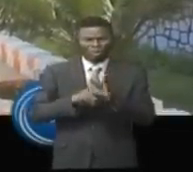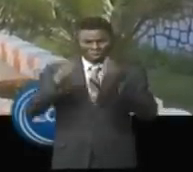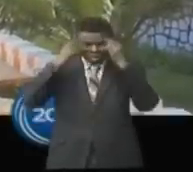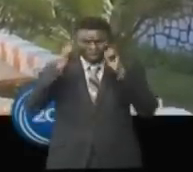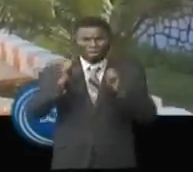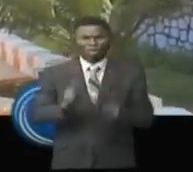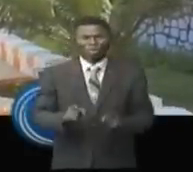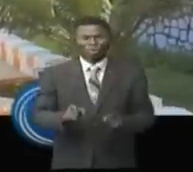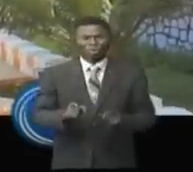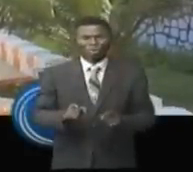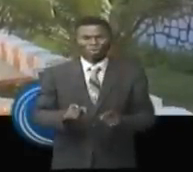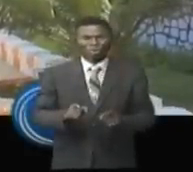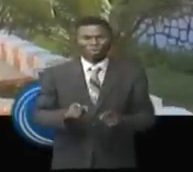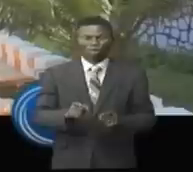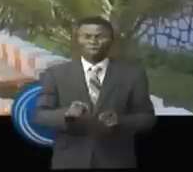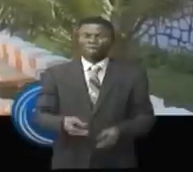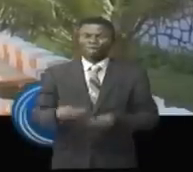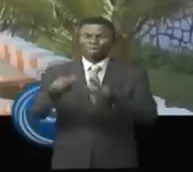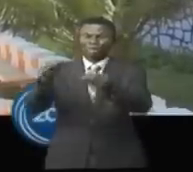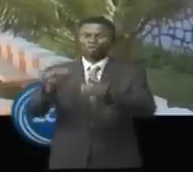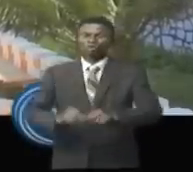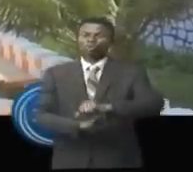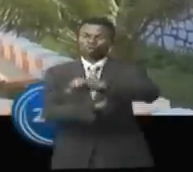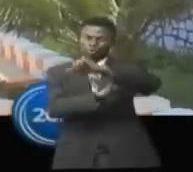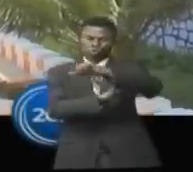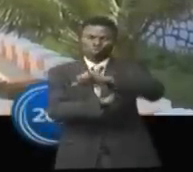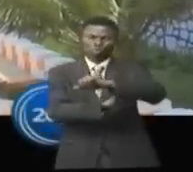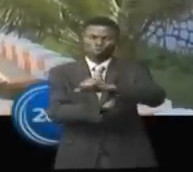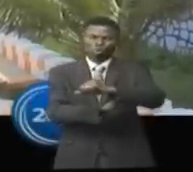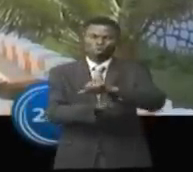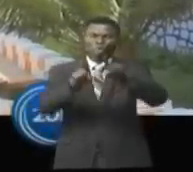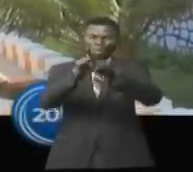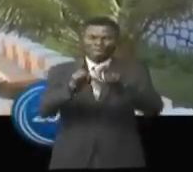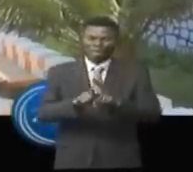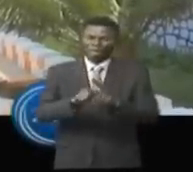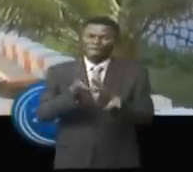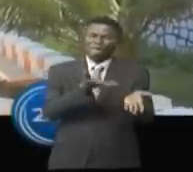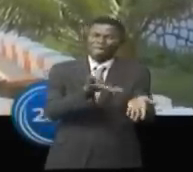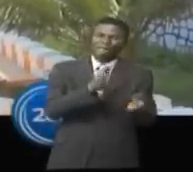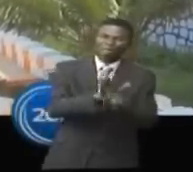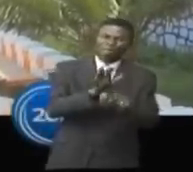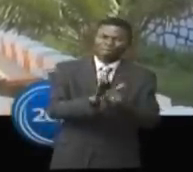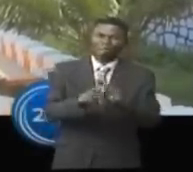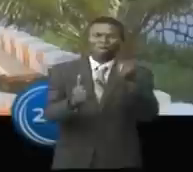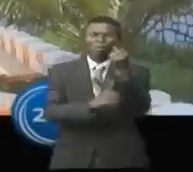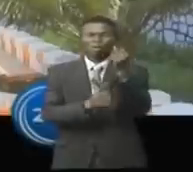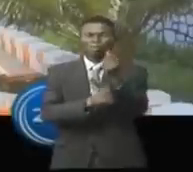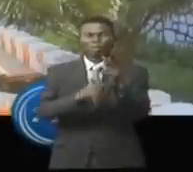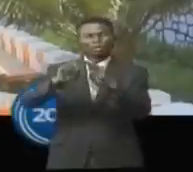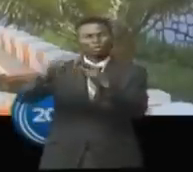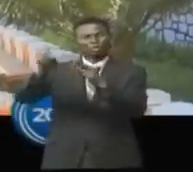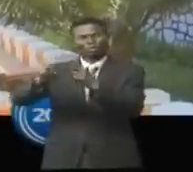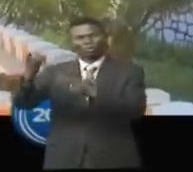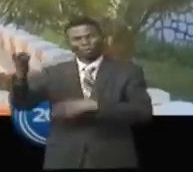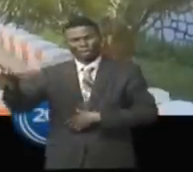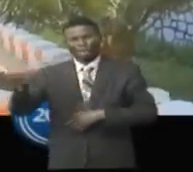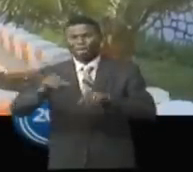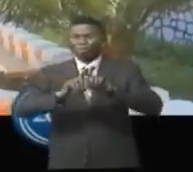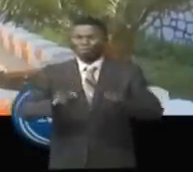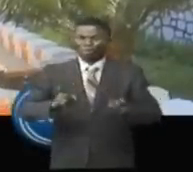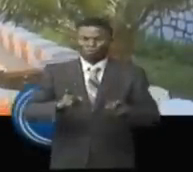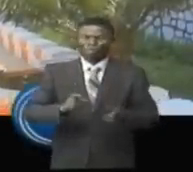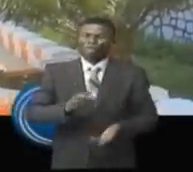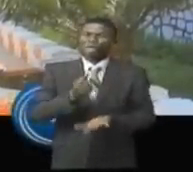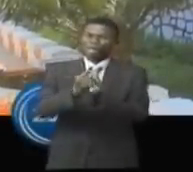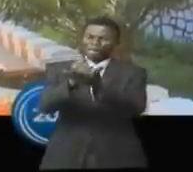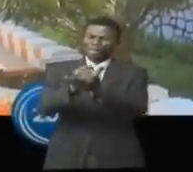décidé d'apporter leur assistance et de venir en aide, ne pas laisser cette population délaissée, mais de venir